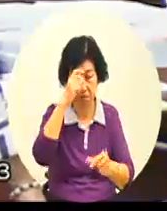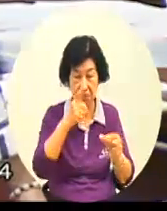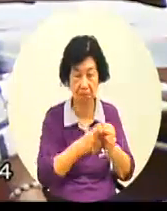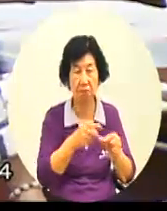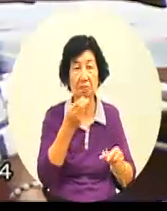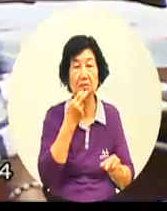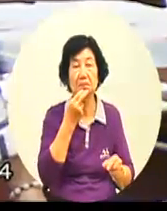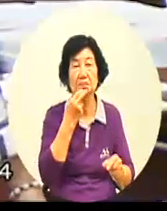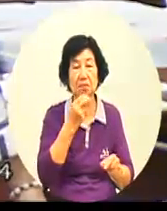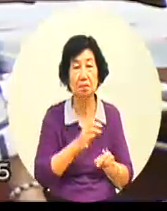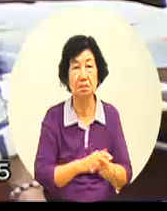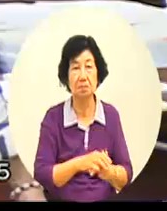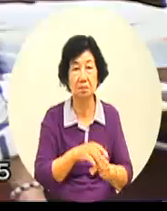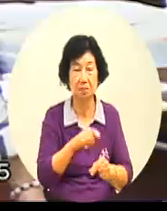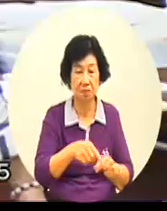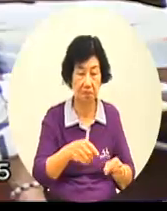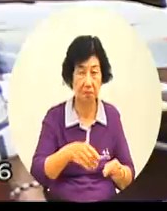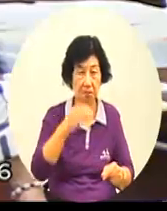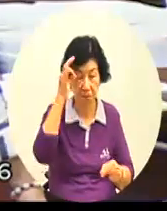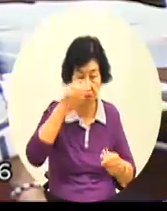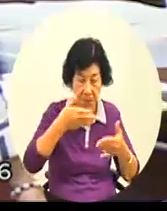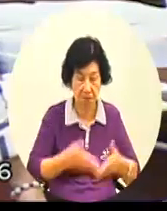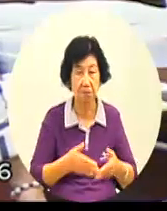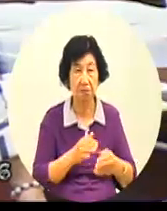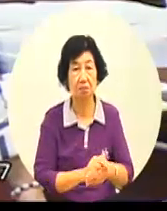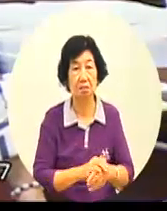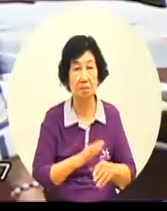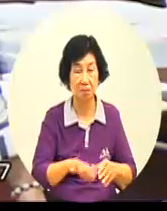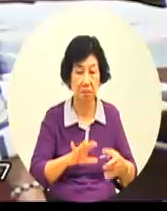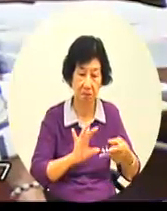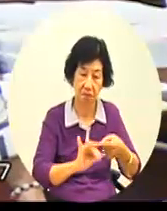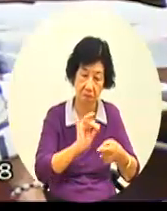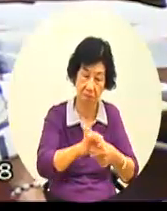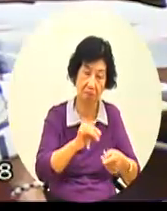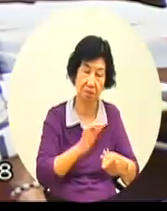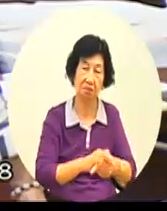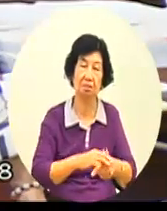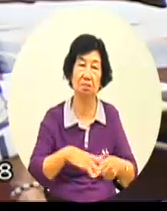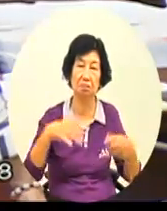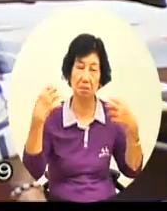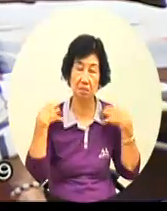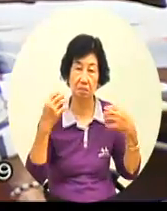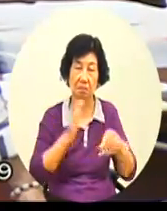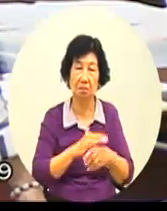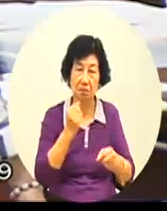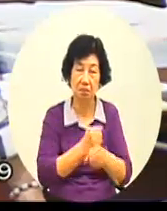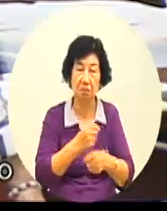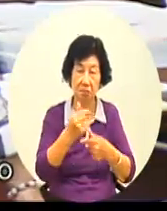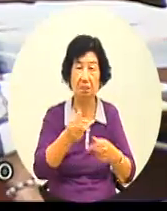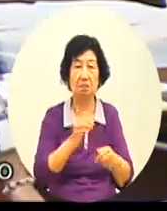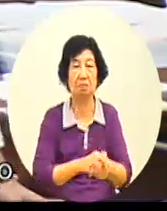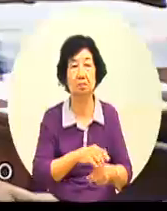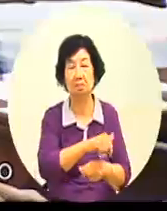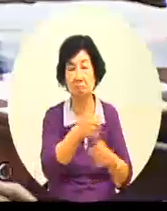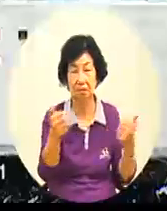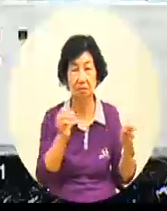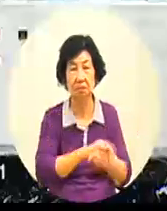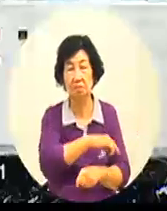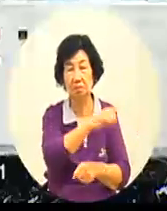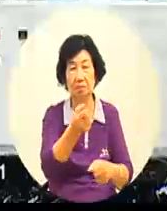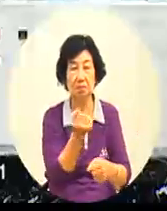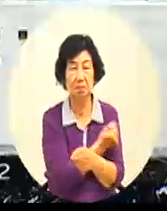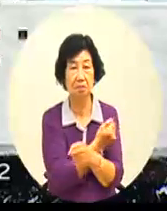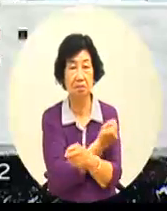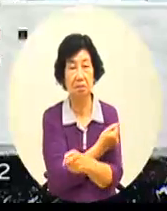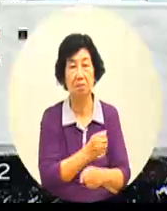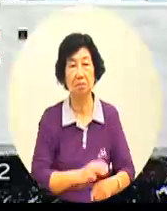任务会有一点点没有办法百分之百完成。好，我今天的社政部门咨询到这里，谢谢大家，辛苦